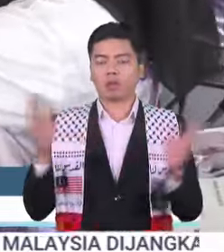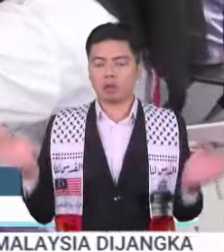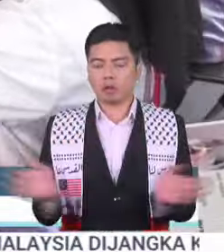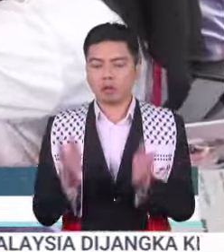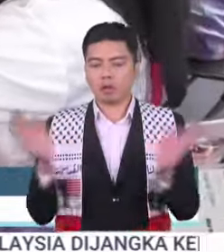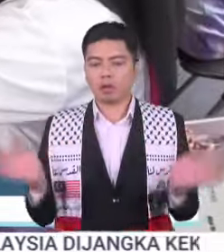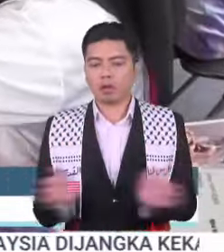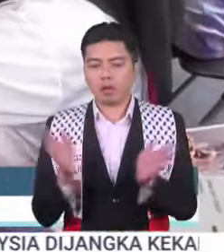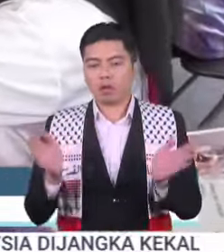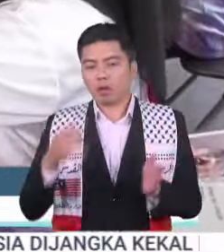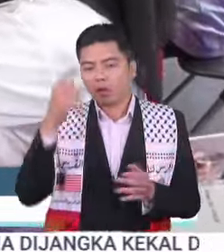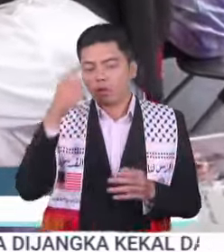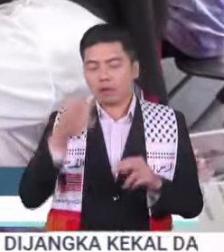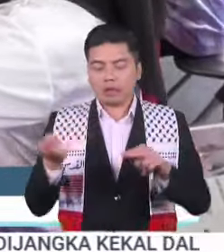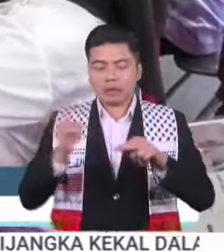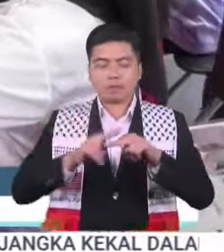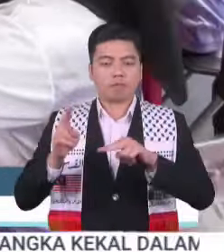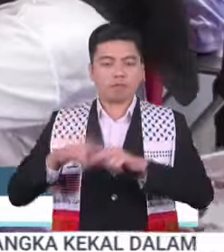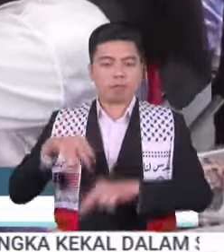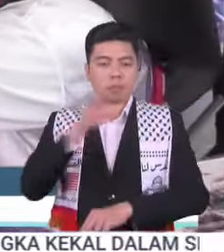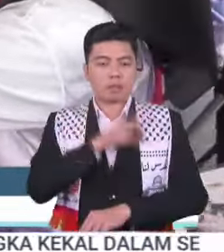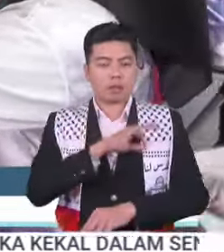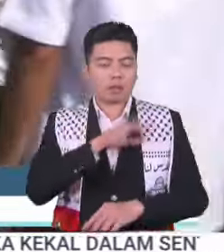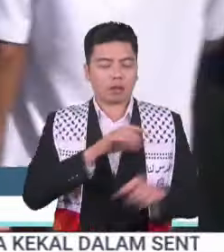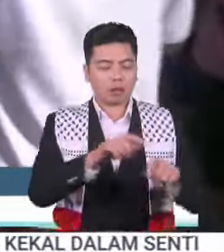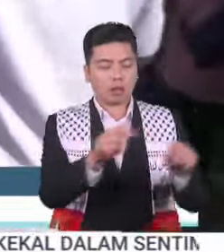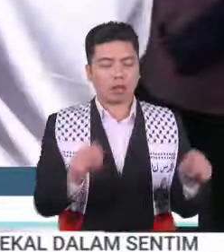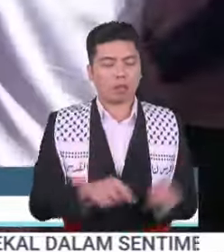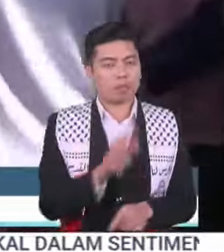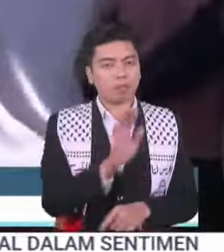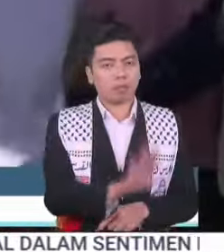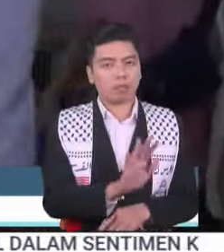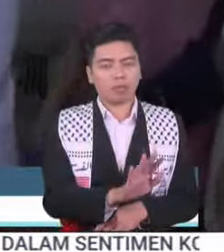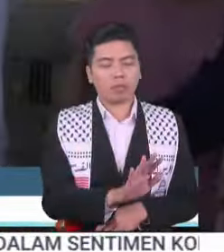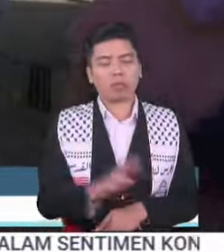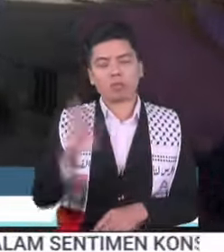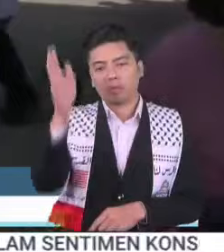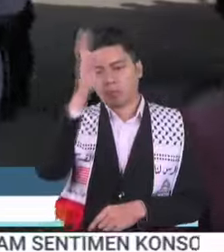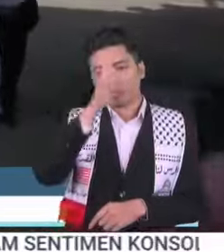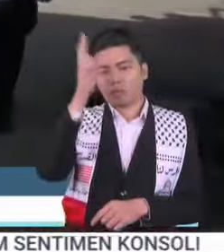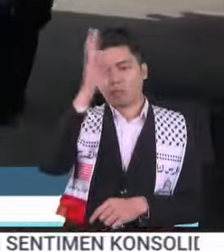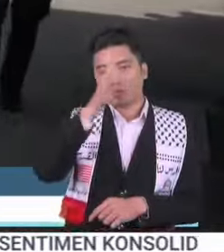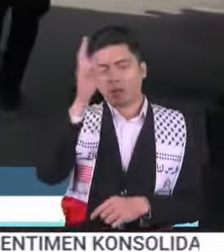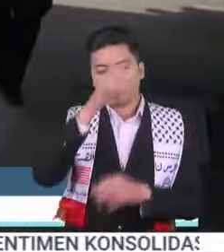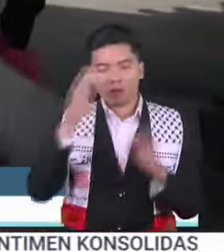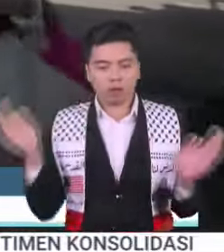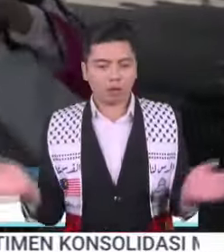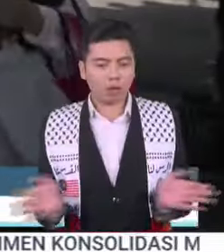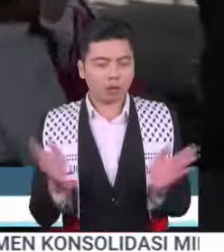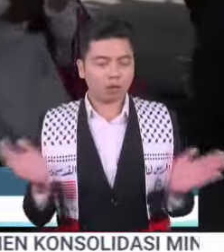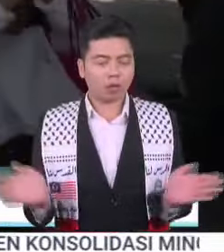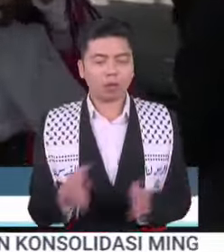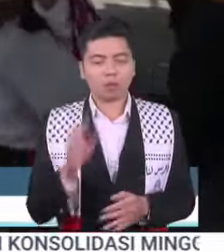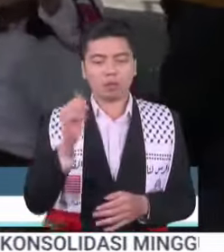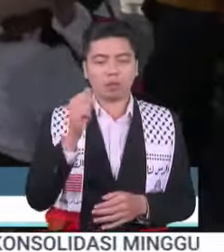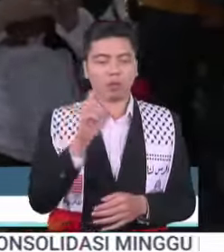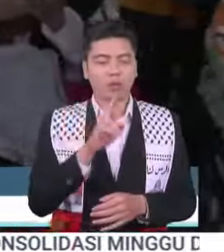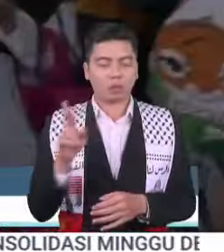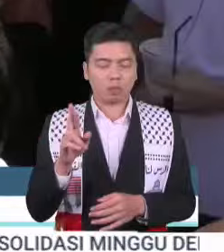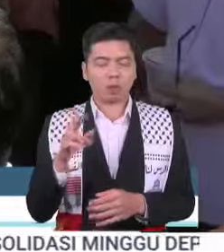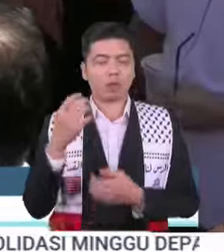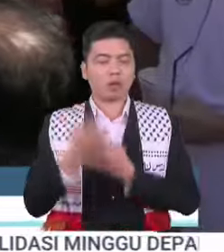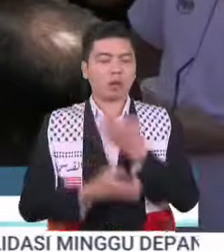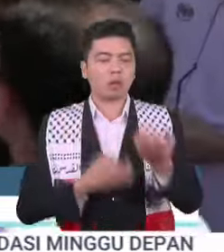menggalakkan masyarakat menjana pendapatan di lokasi setempat. Kerajaan menyasarkan 10,000 usahawan ekonomi digital di seluruh